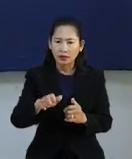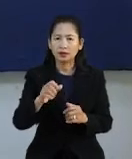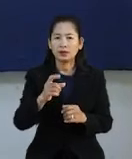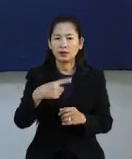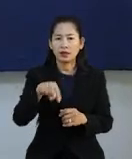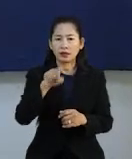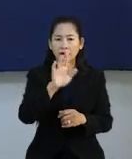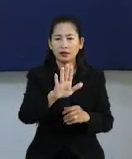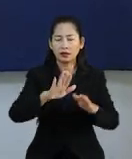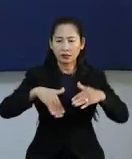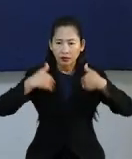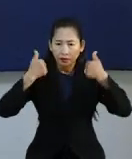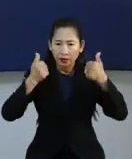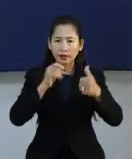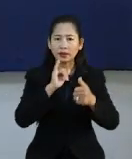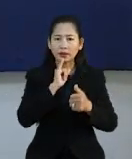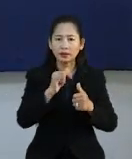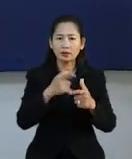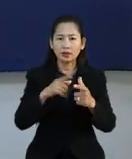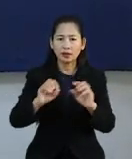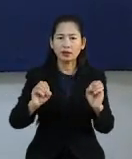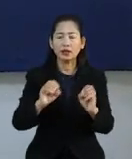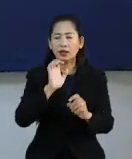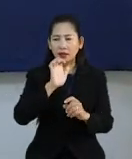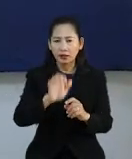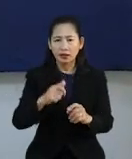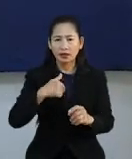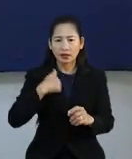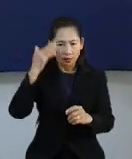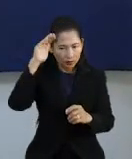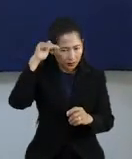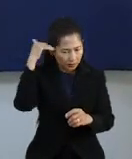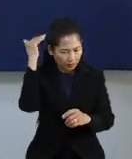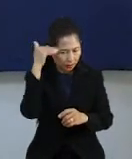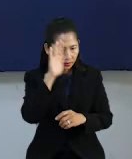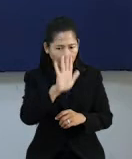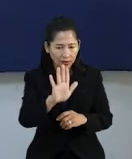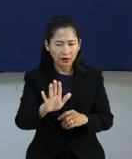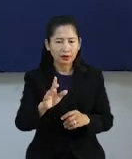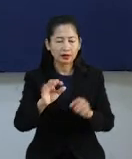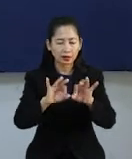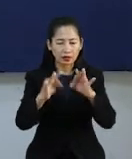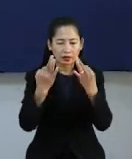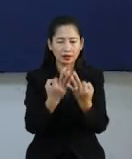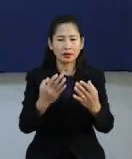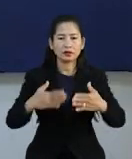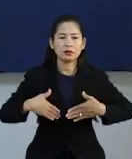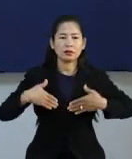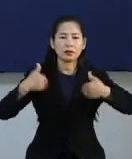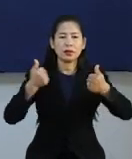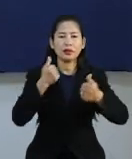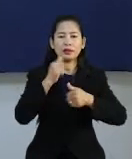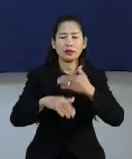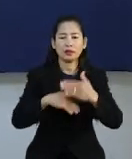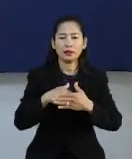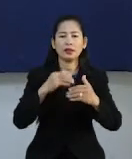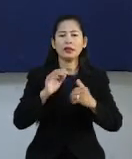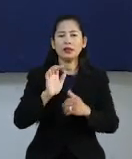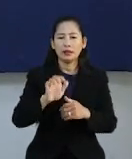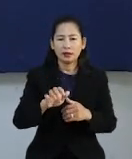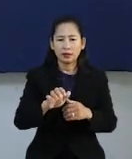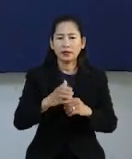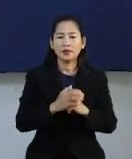ta con sọc sờ bài chỉ tê con cha nè cứ sừng không tha con từng ở khnì á đang cầm rub xa sọc tai sọc sờ bài từng ở khnì á nè con á